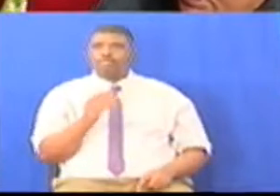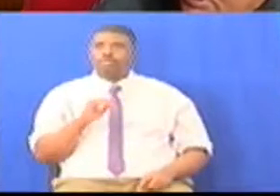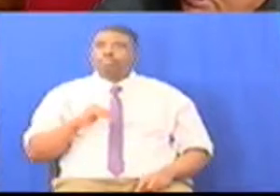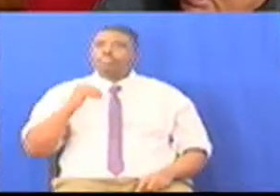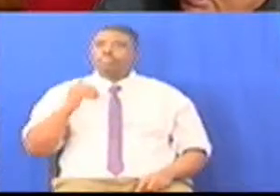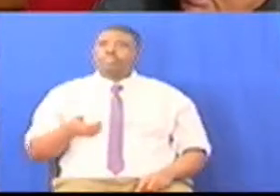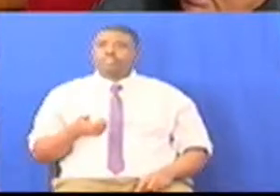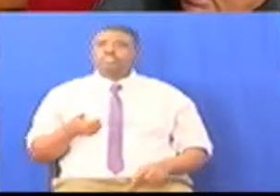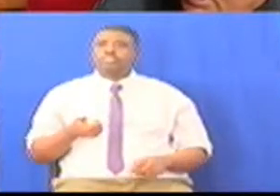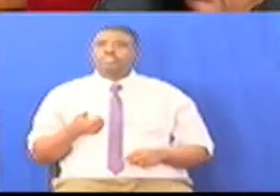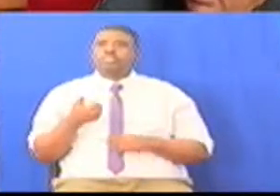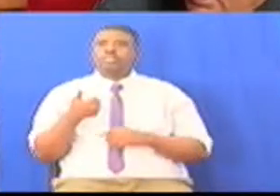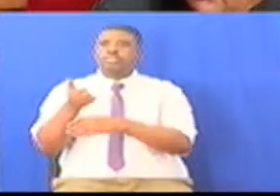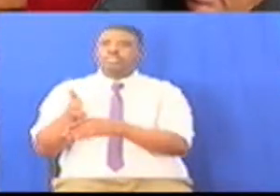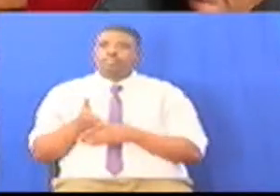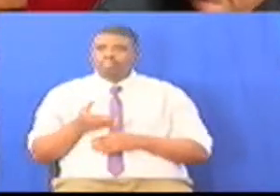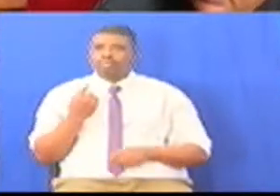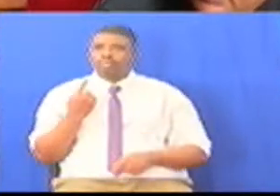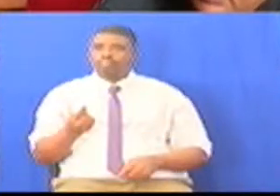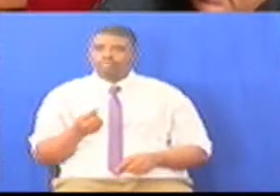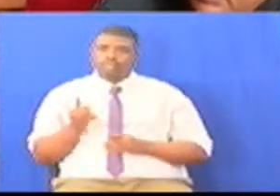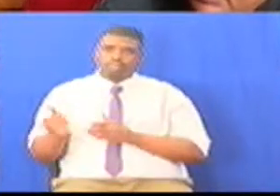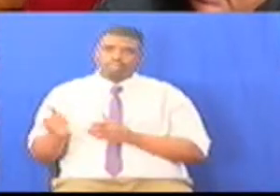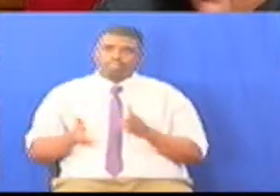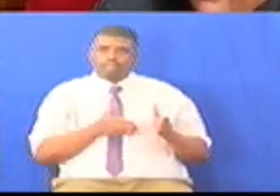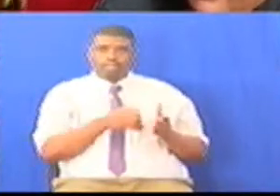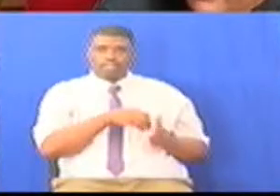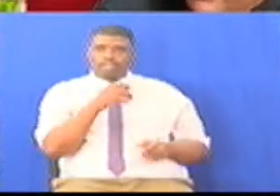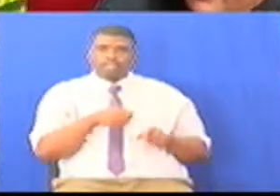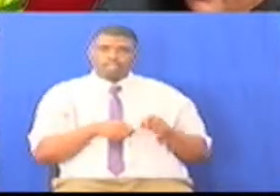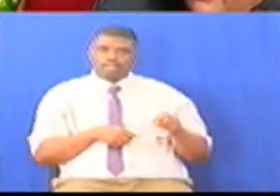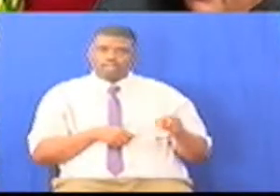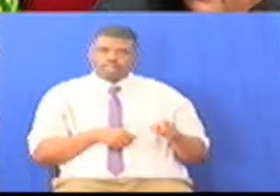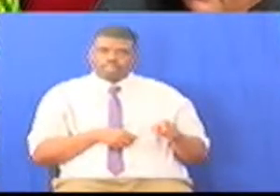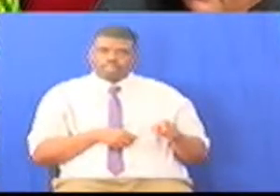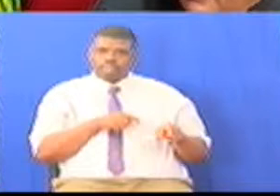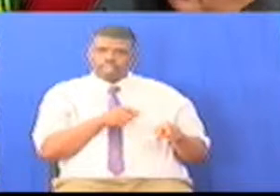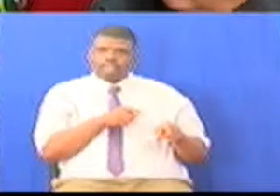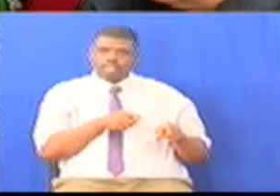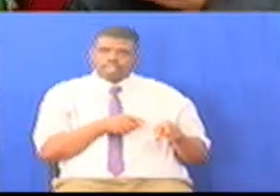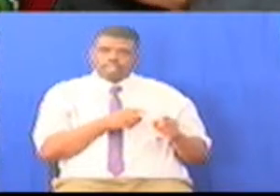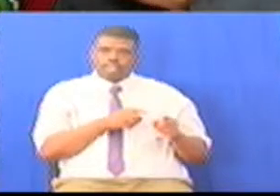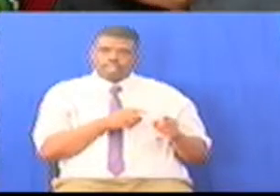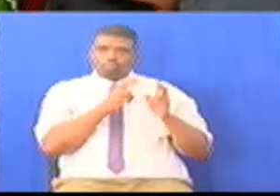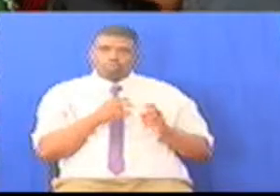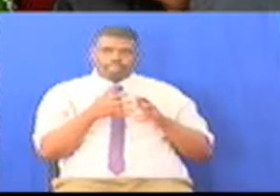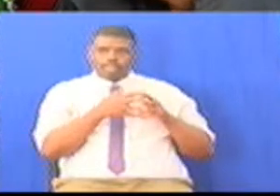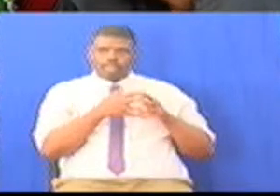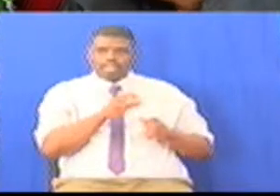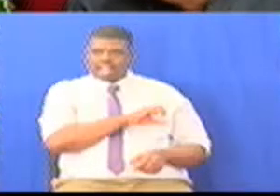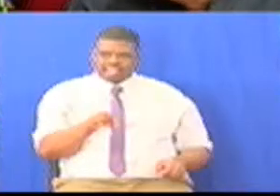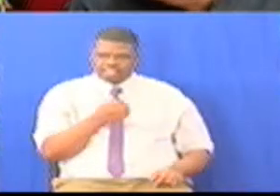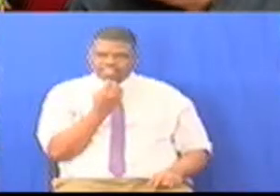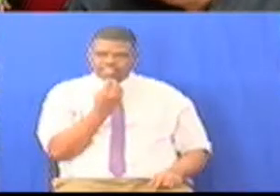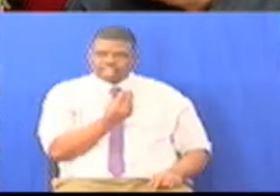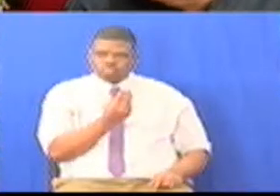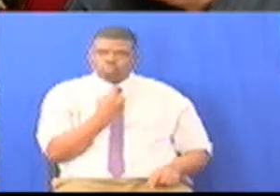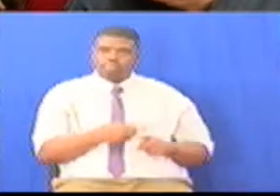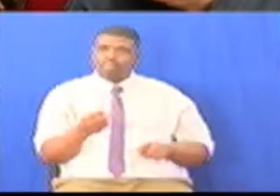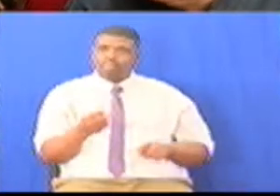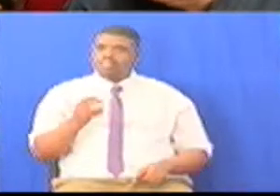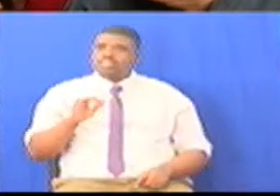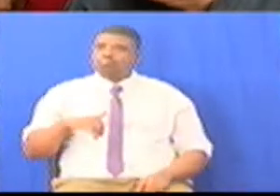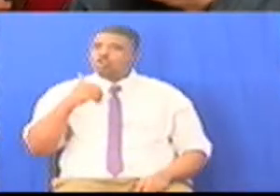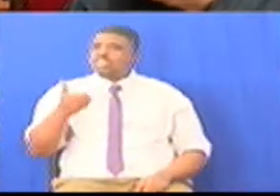kwa kampuni moja iliyopanga, wakati gharama ya kuendesha minara hiyo ni dola za Marekani 3,200 kwa